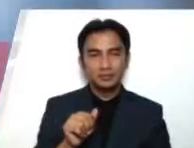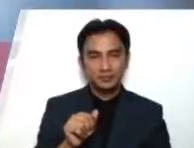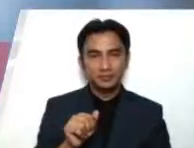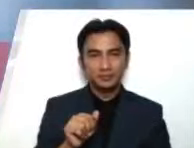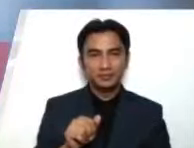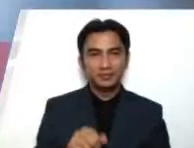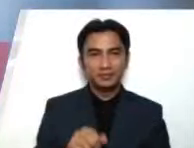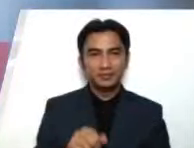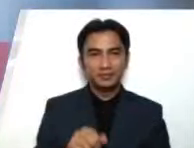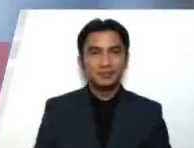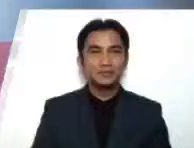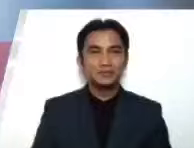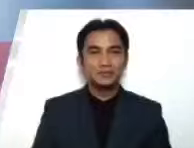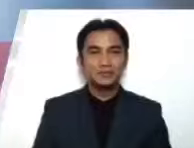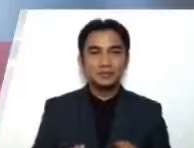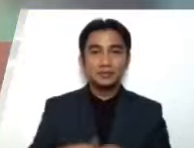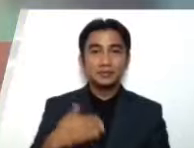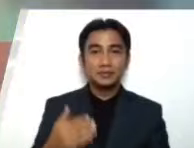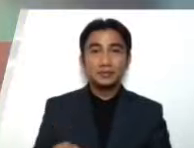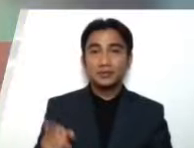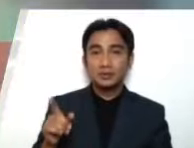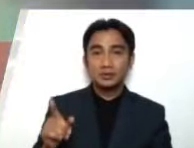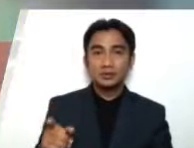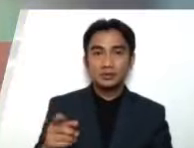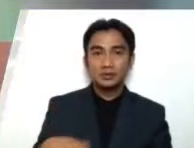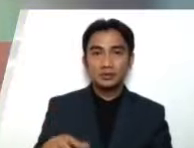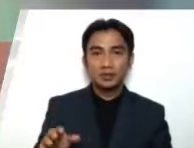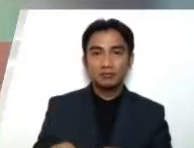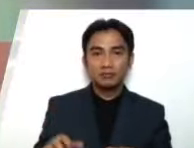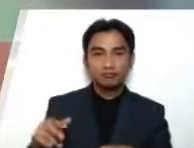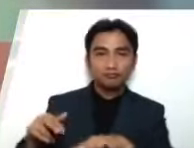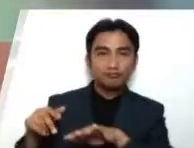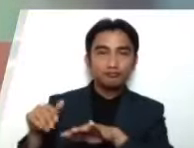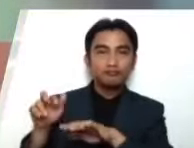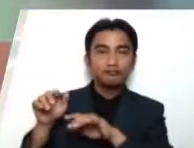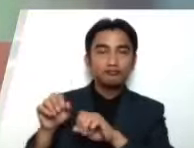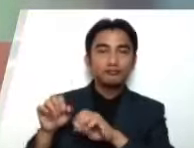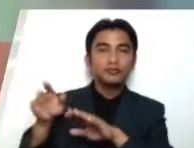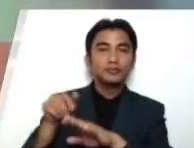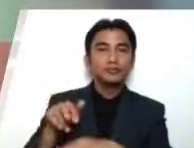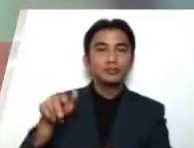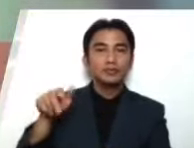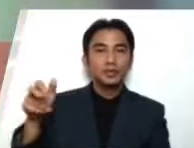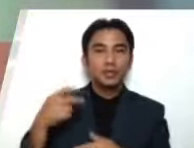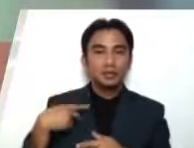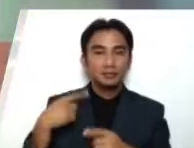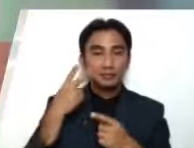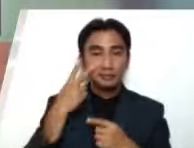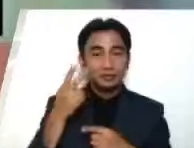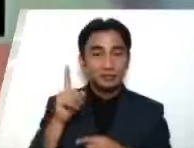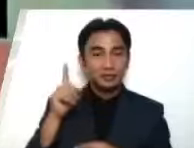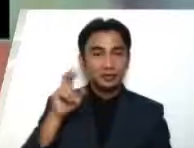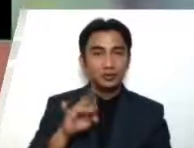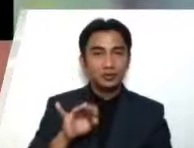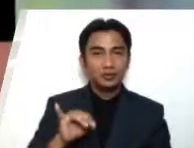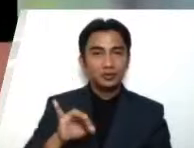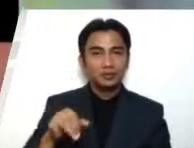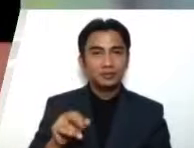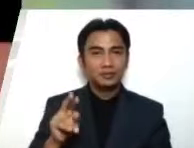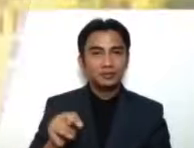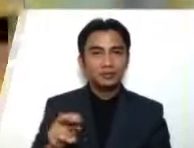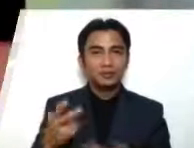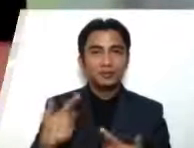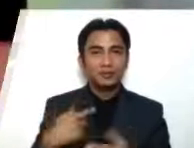Hiking adventure ni BTS Jin featured sa pilot episode ng variety show na Run